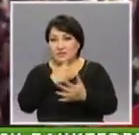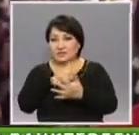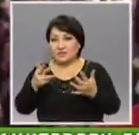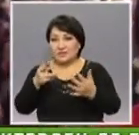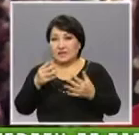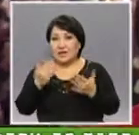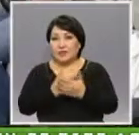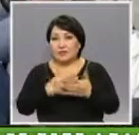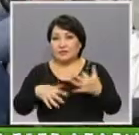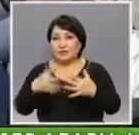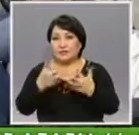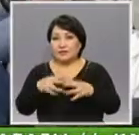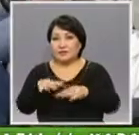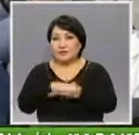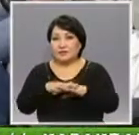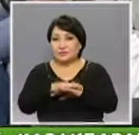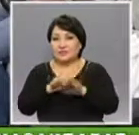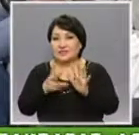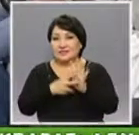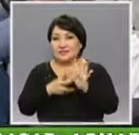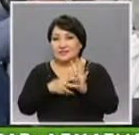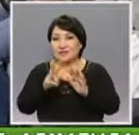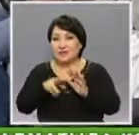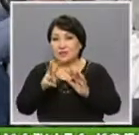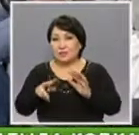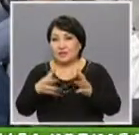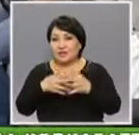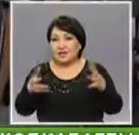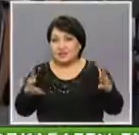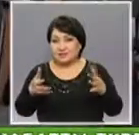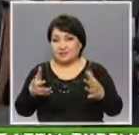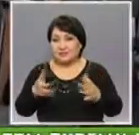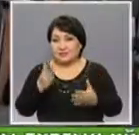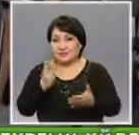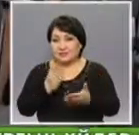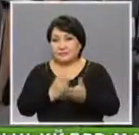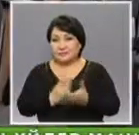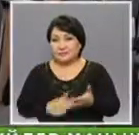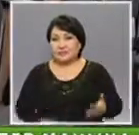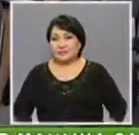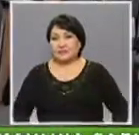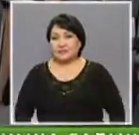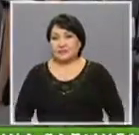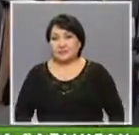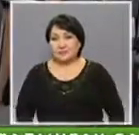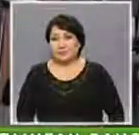аудиториясы 800 миллионнан асып жығылады. Перизат Көмекбайқызы, Ескендір Тоғысбаев, Алматы телеарнасы.